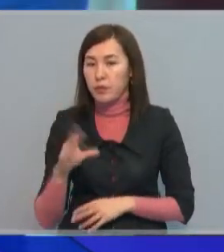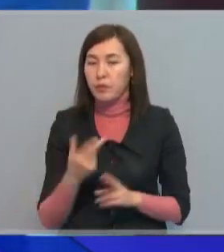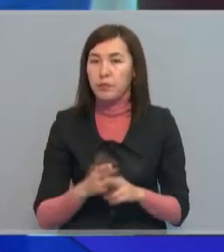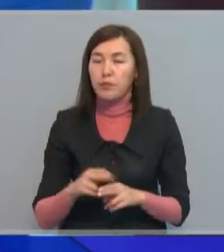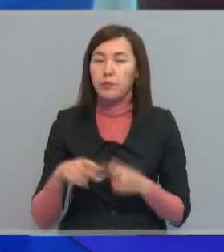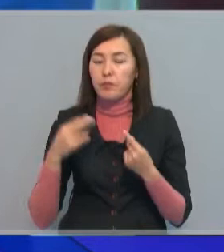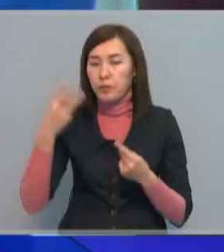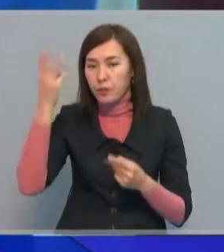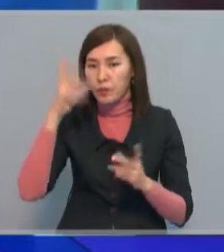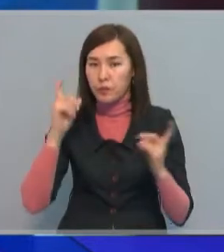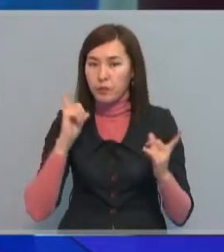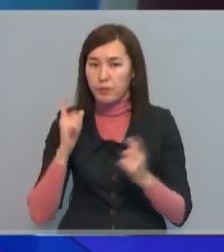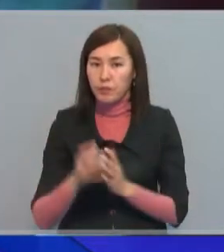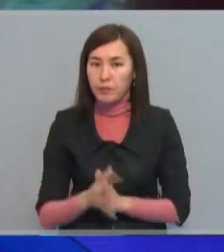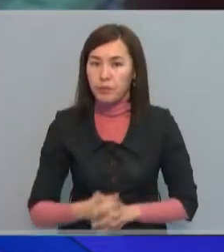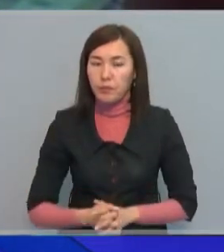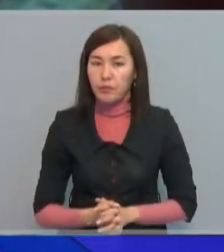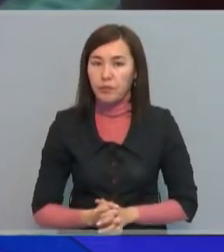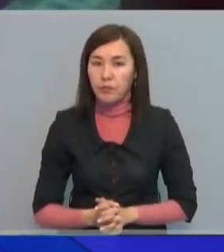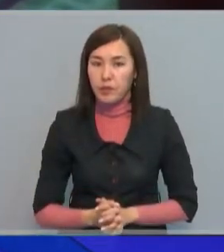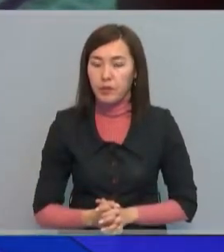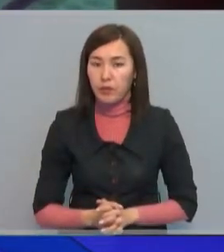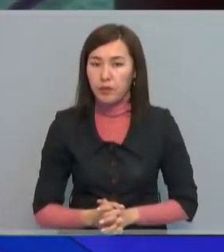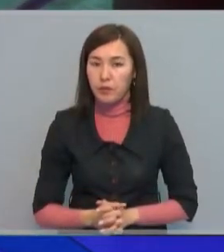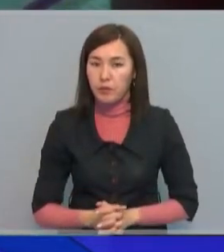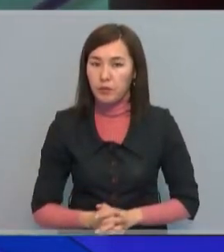издана Тюркской академией.